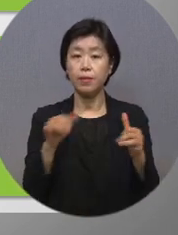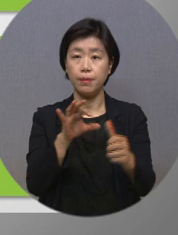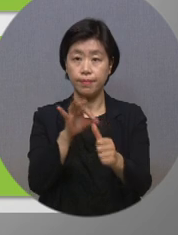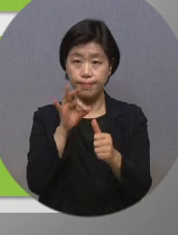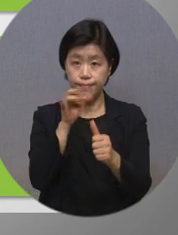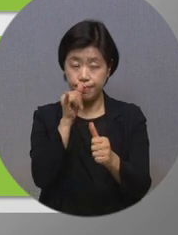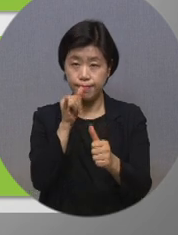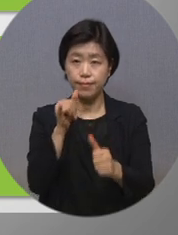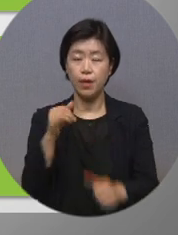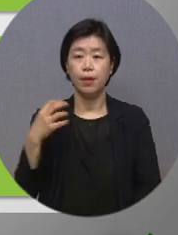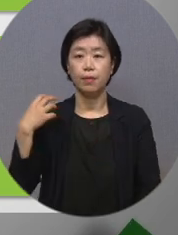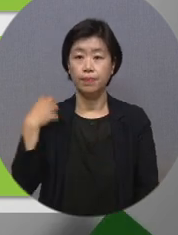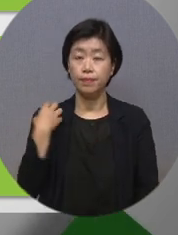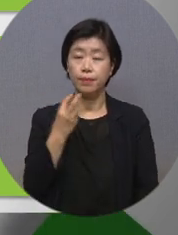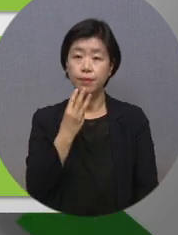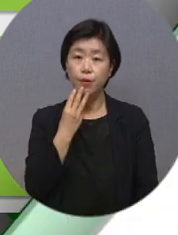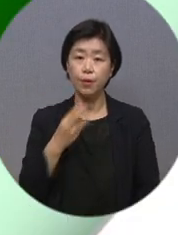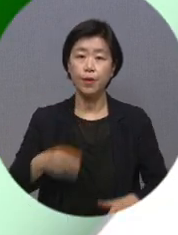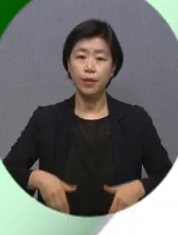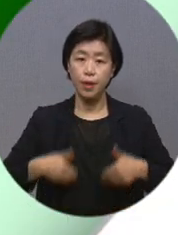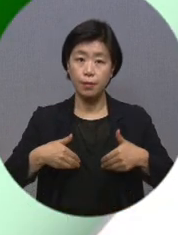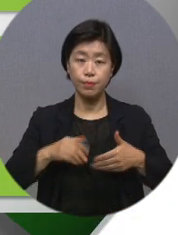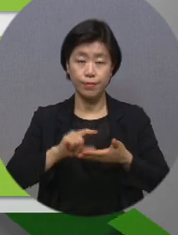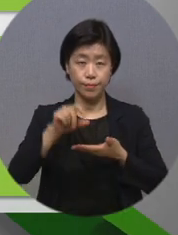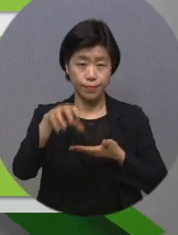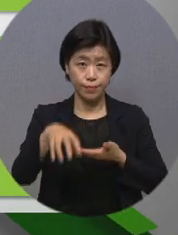담당 기사는 서울 남부지사입니다.